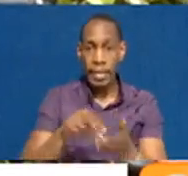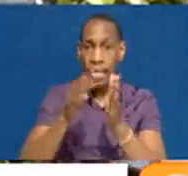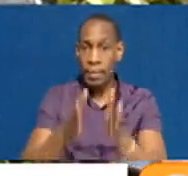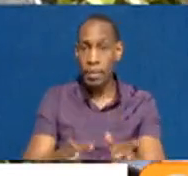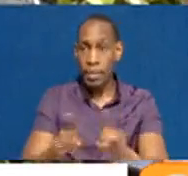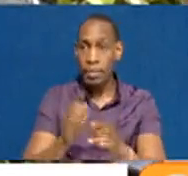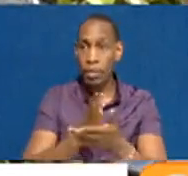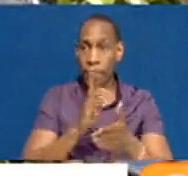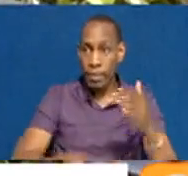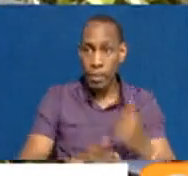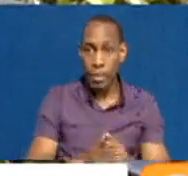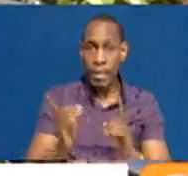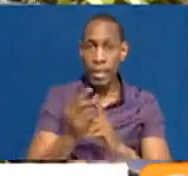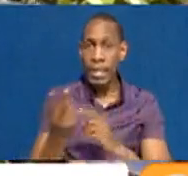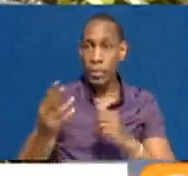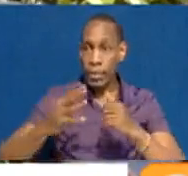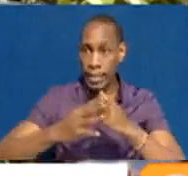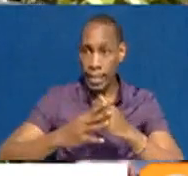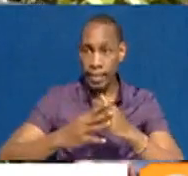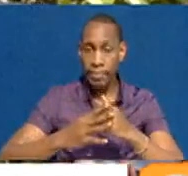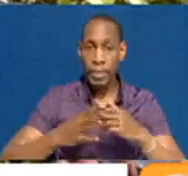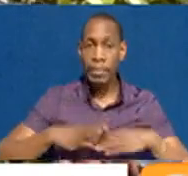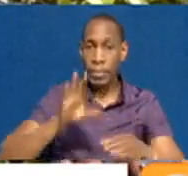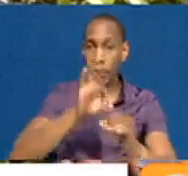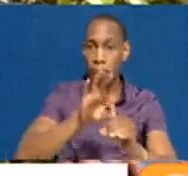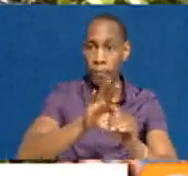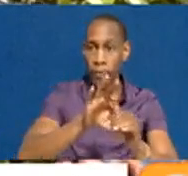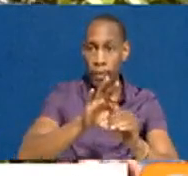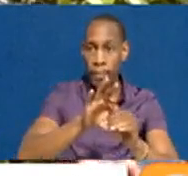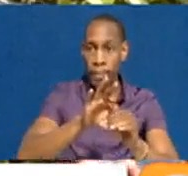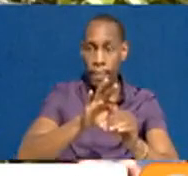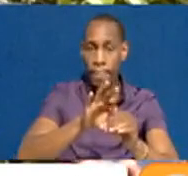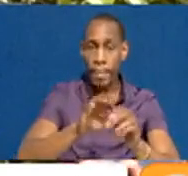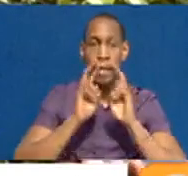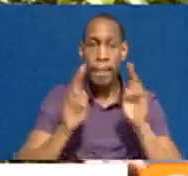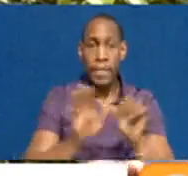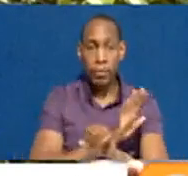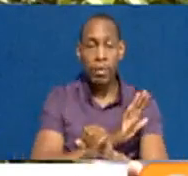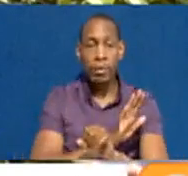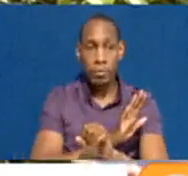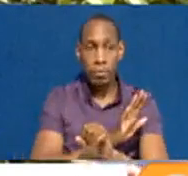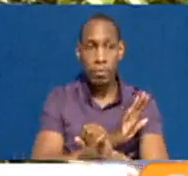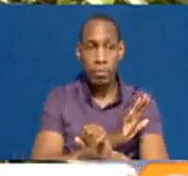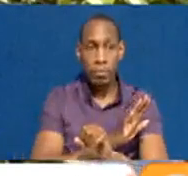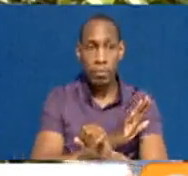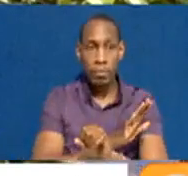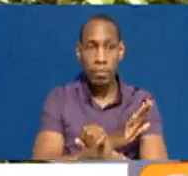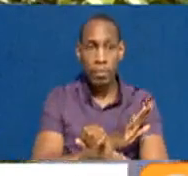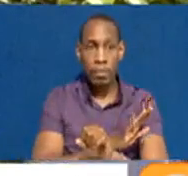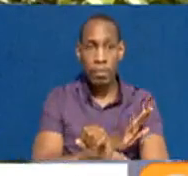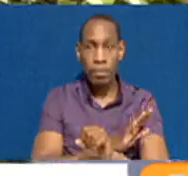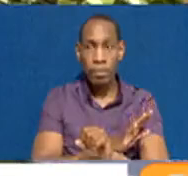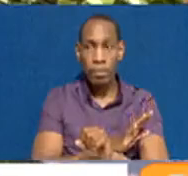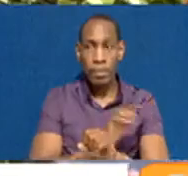ili kuhakikisha kuwa tarehe 29 watu wamepiga kura kwa amani, na mwisho wa